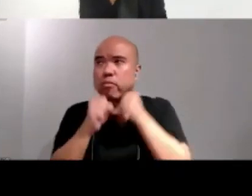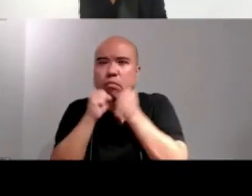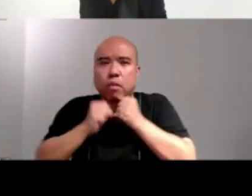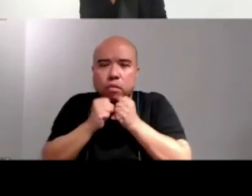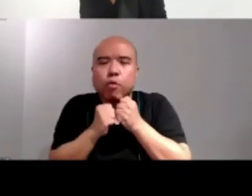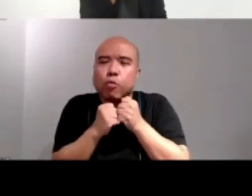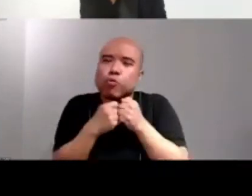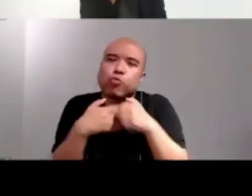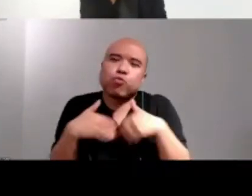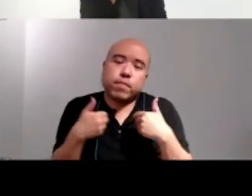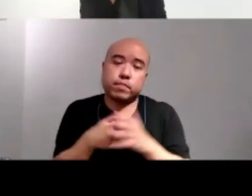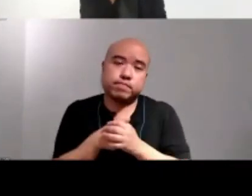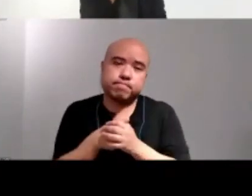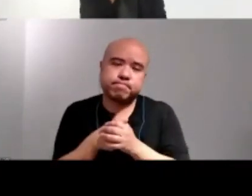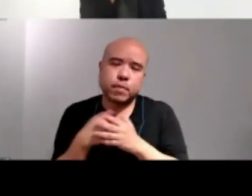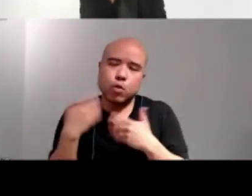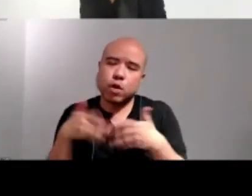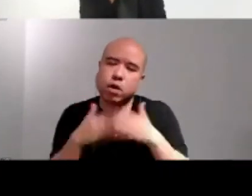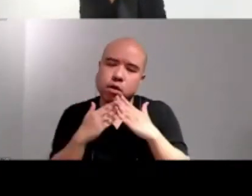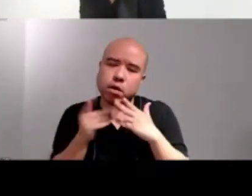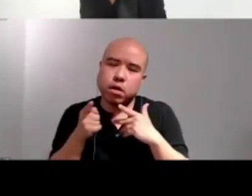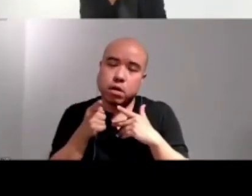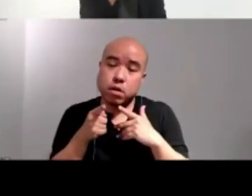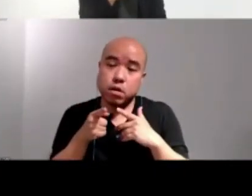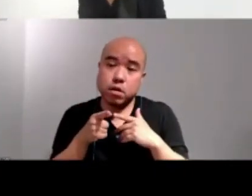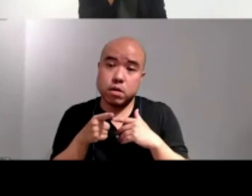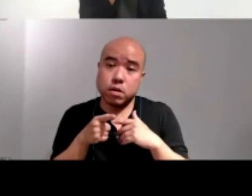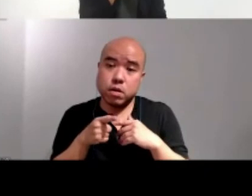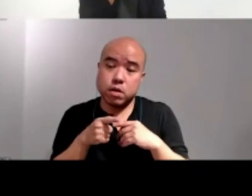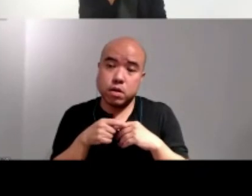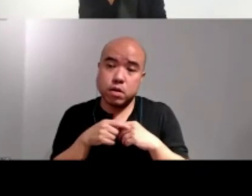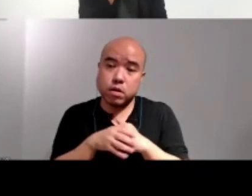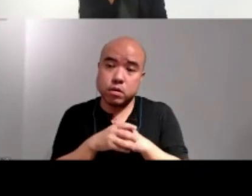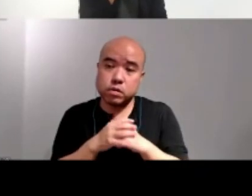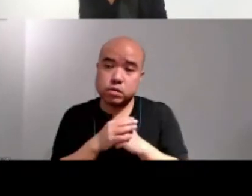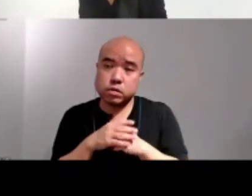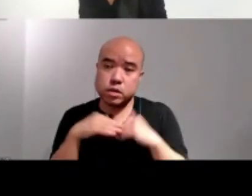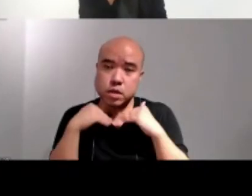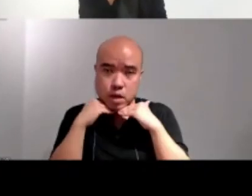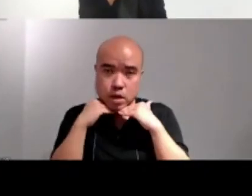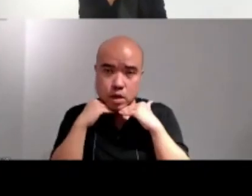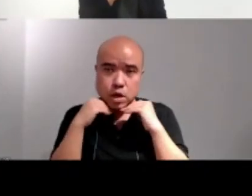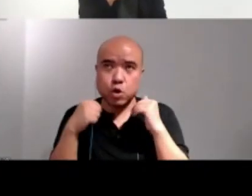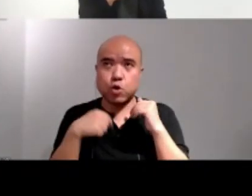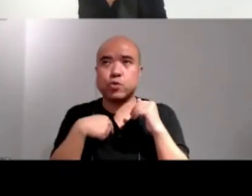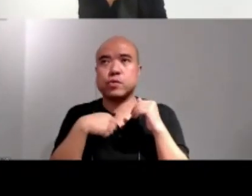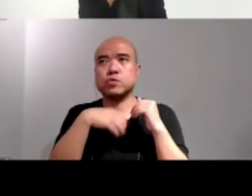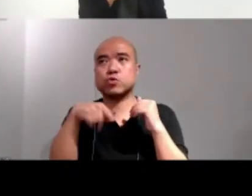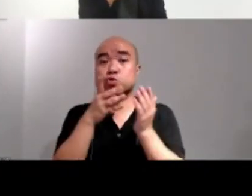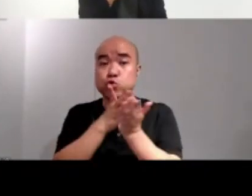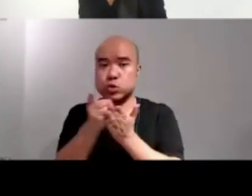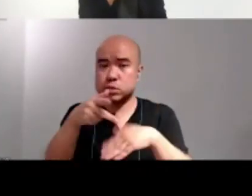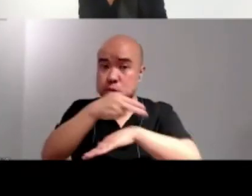哋一个开始，我哋成为一个我哋嘅一个 general principle。我哋希望用我哋嘅专业设计嘅